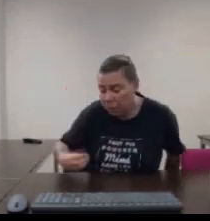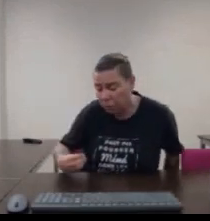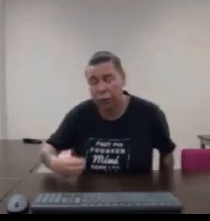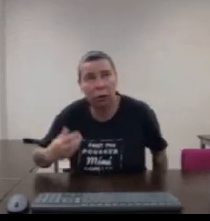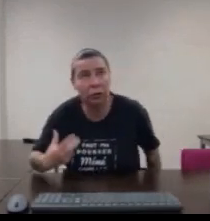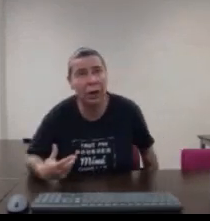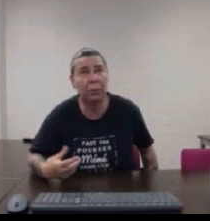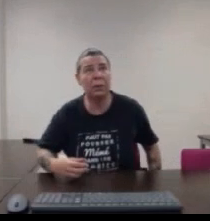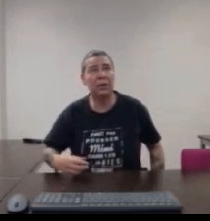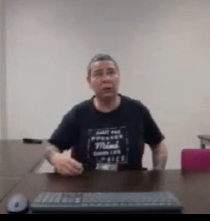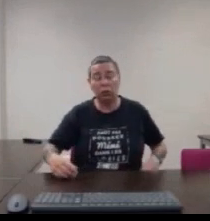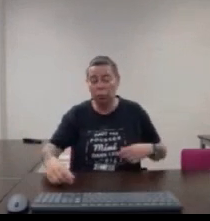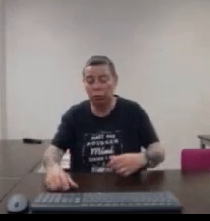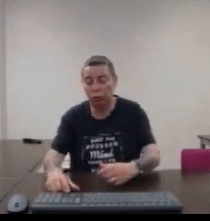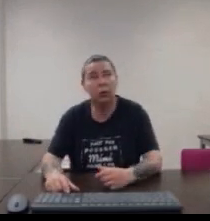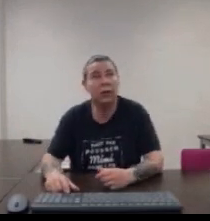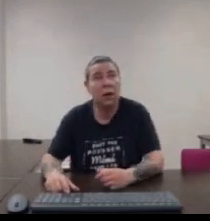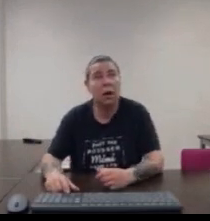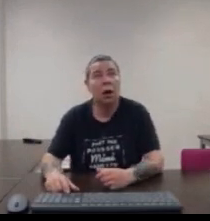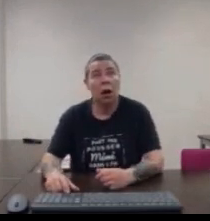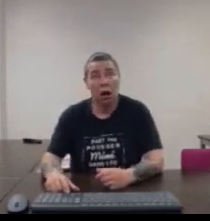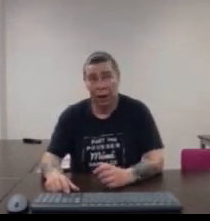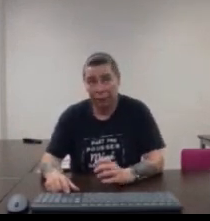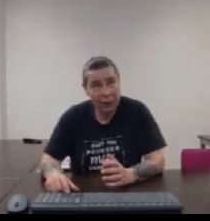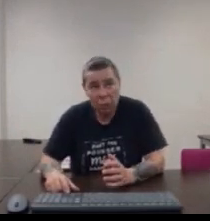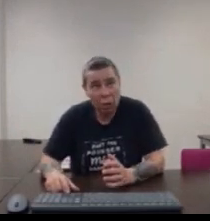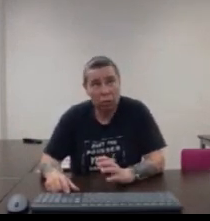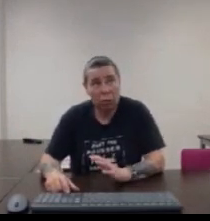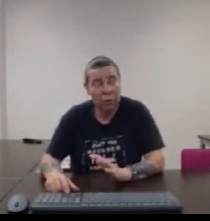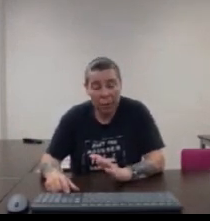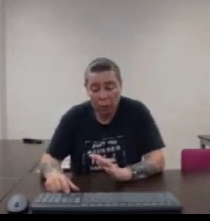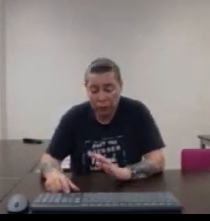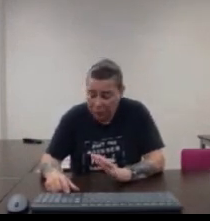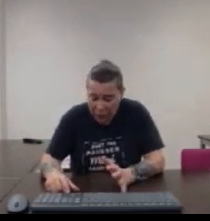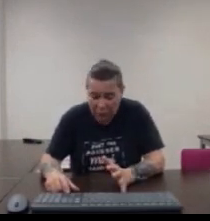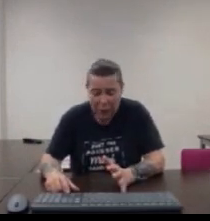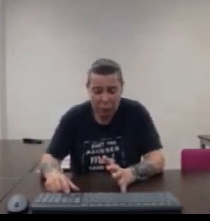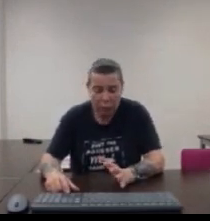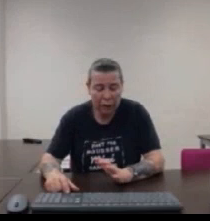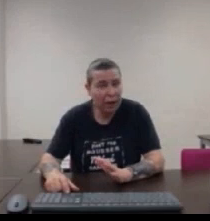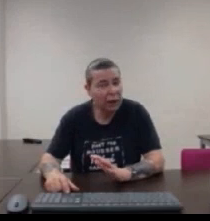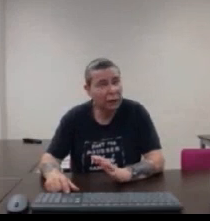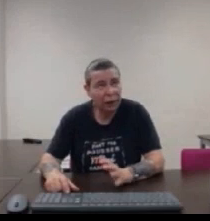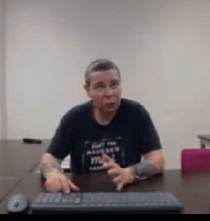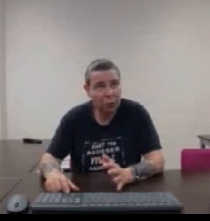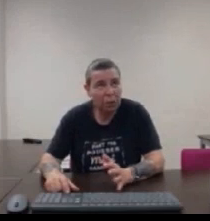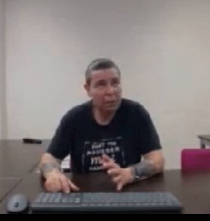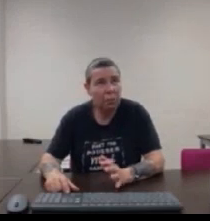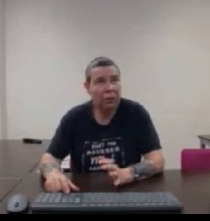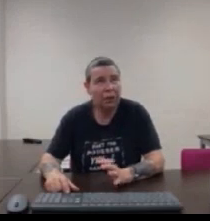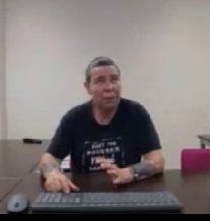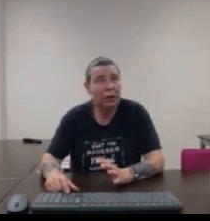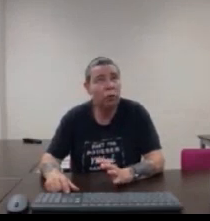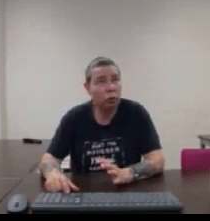à 1000% dans la problématique de troubles musculo-squelettiques. Effectivement, c'est bien l'aménagement, ça va régler un certain nombre de